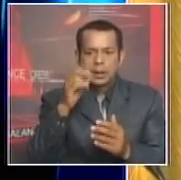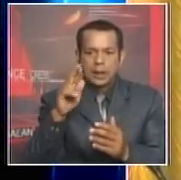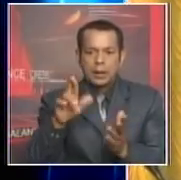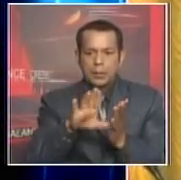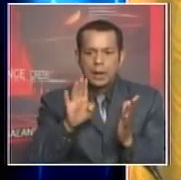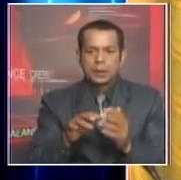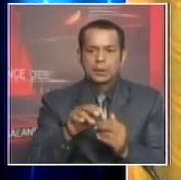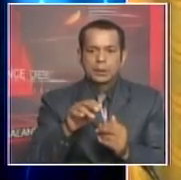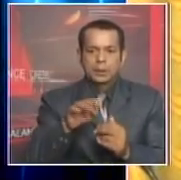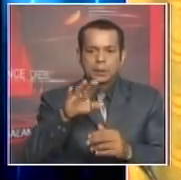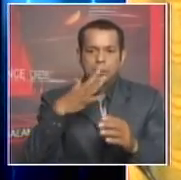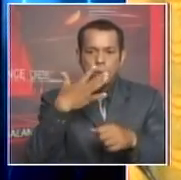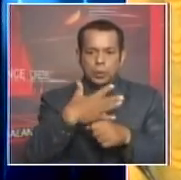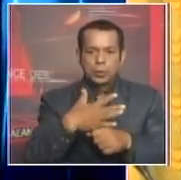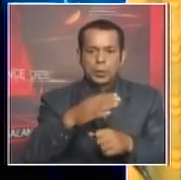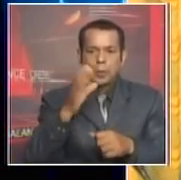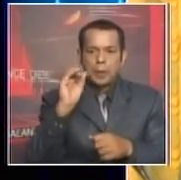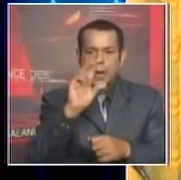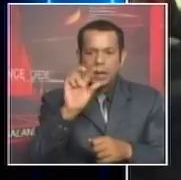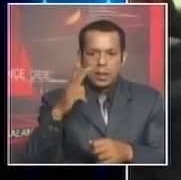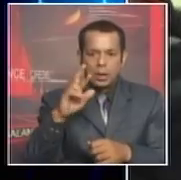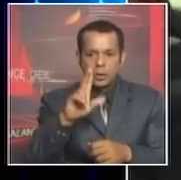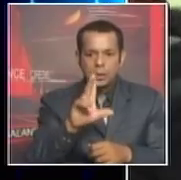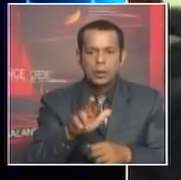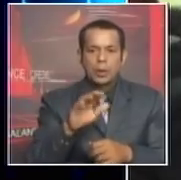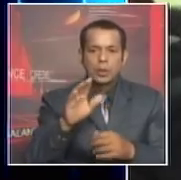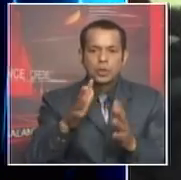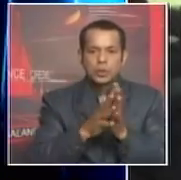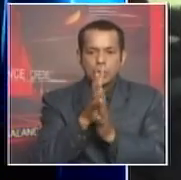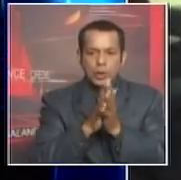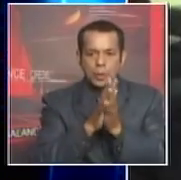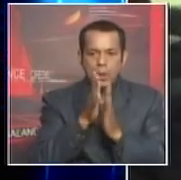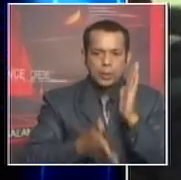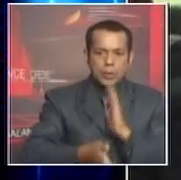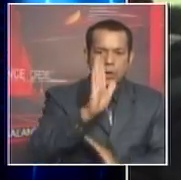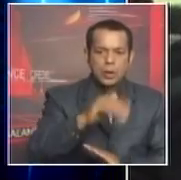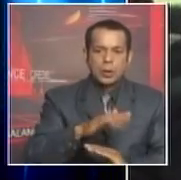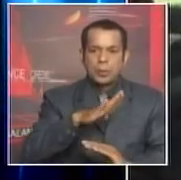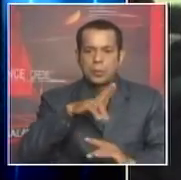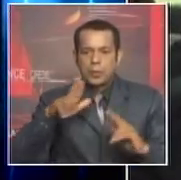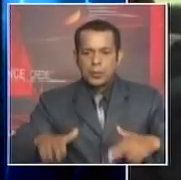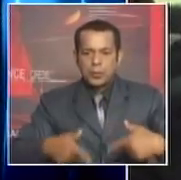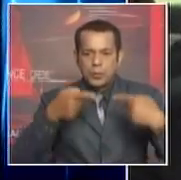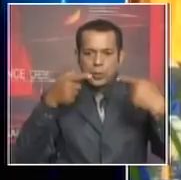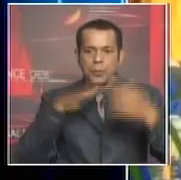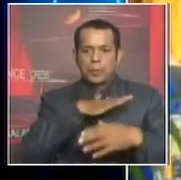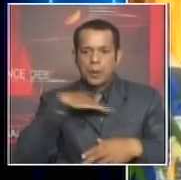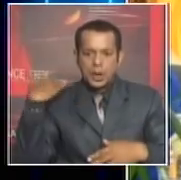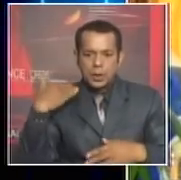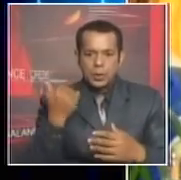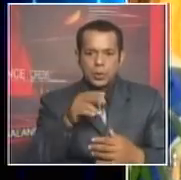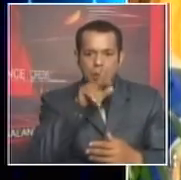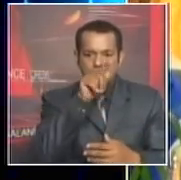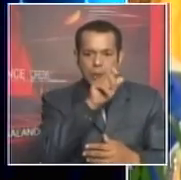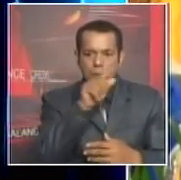लिएर प्रहरीले भक्तपुरको पाइलट बाबा आश्रम नजिकको जङ्गलमा लगेर इन्काउन्टर गरेको घटना शङ्कास्पद भएको भन्दै